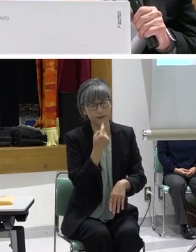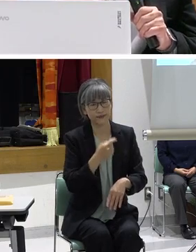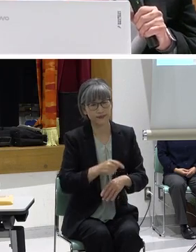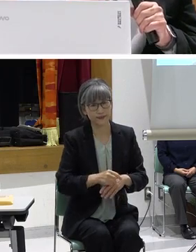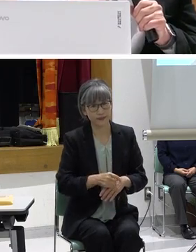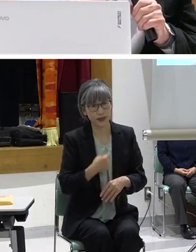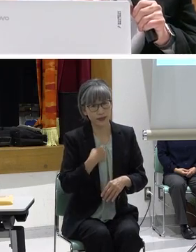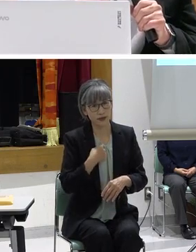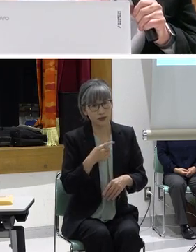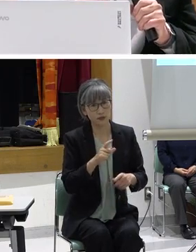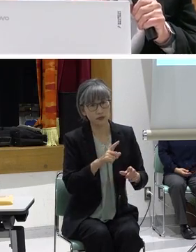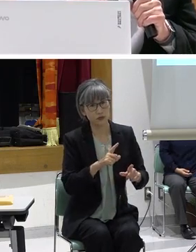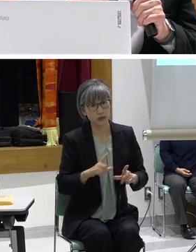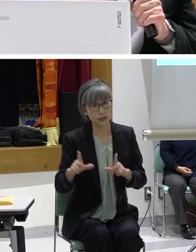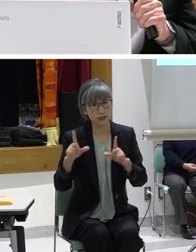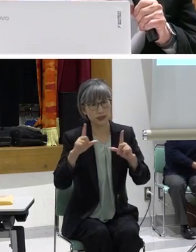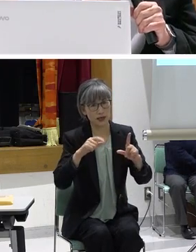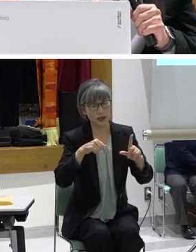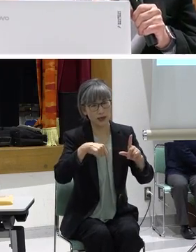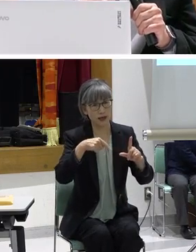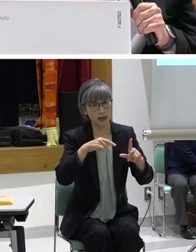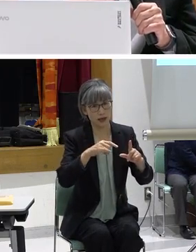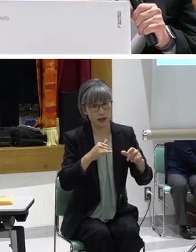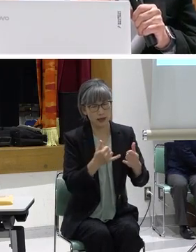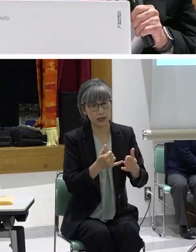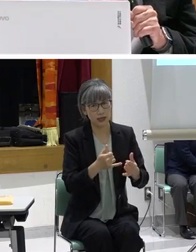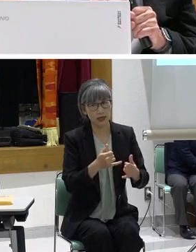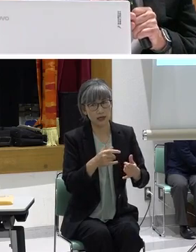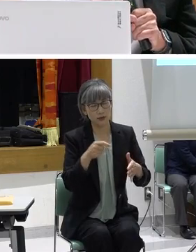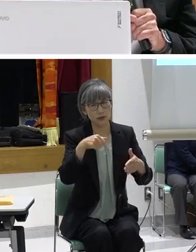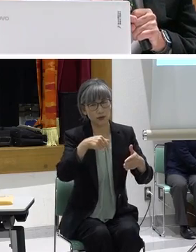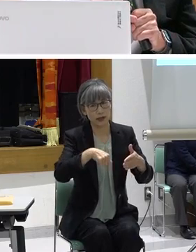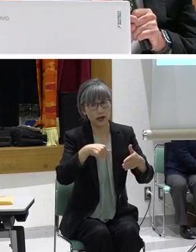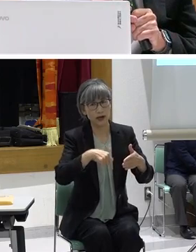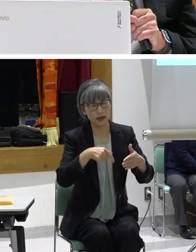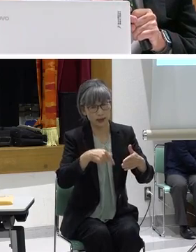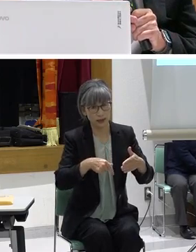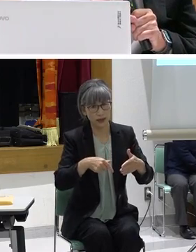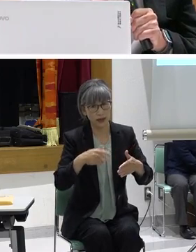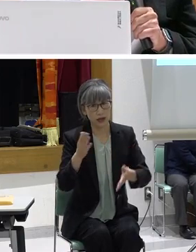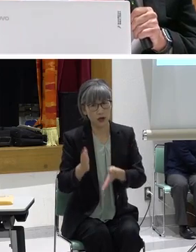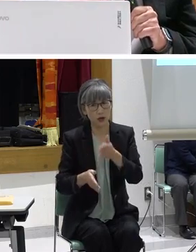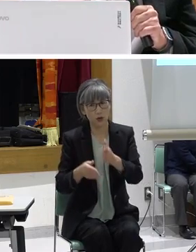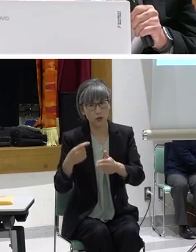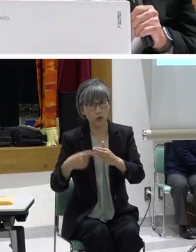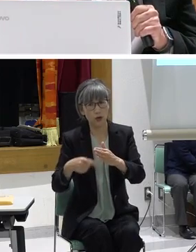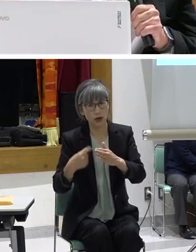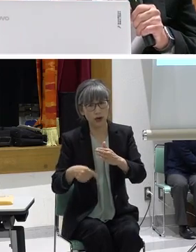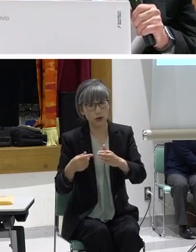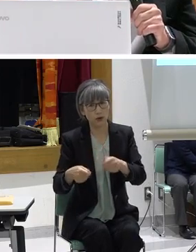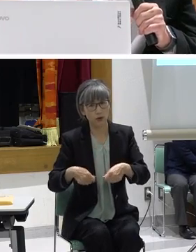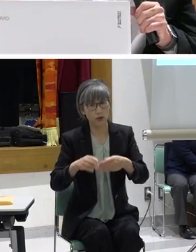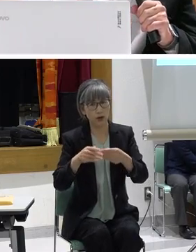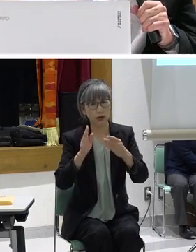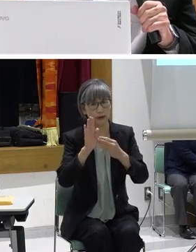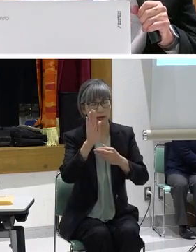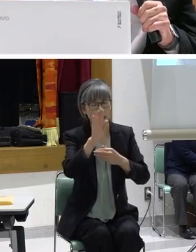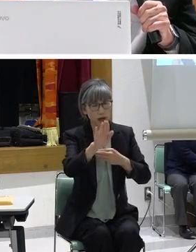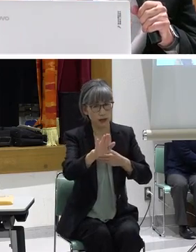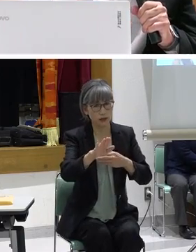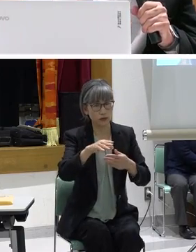自分の人生の中でですね、養護学校施設を経た後、中学校から地域の学校へ行